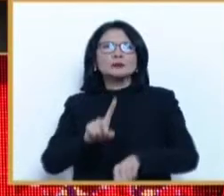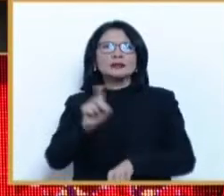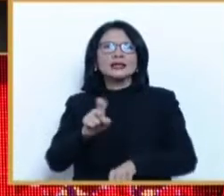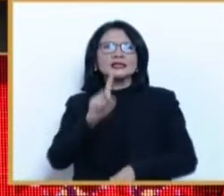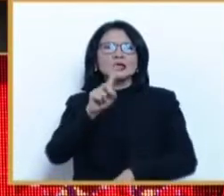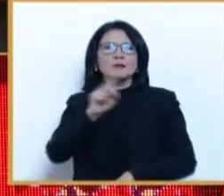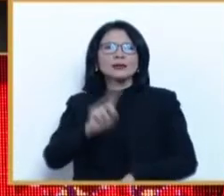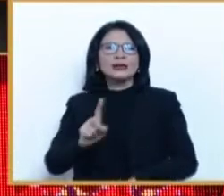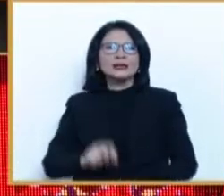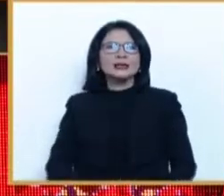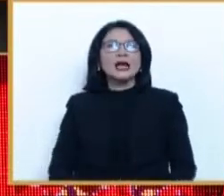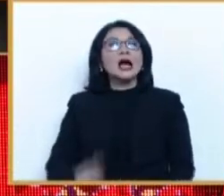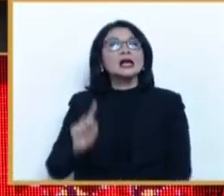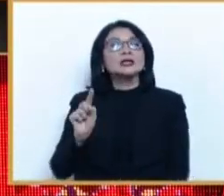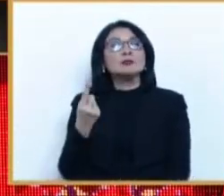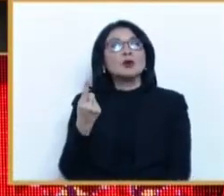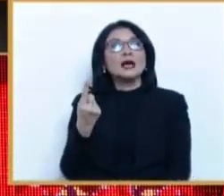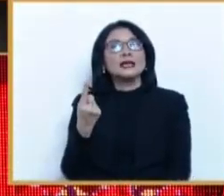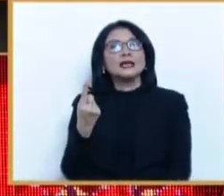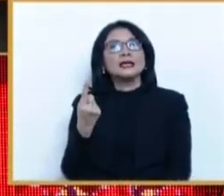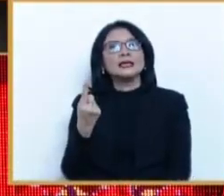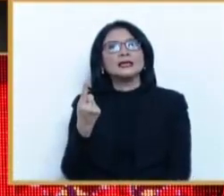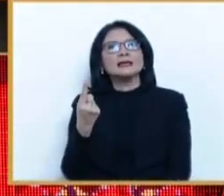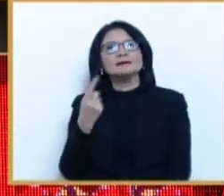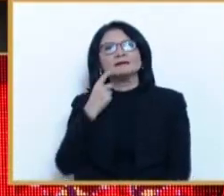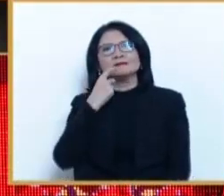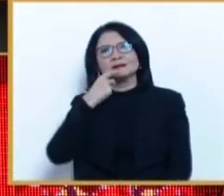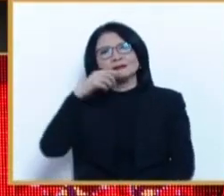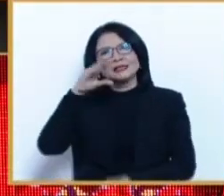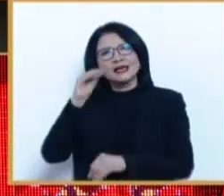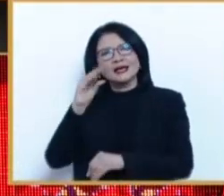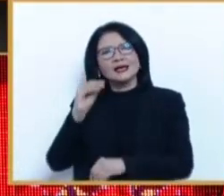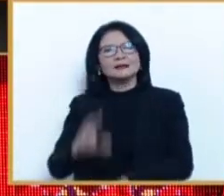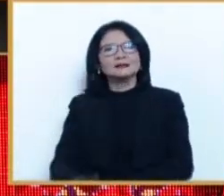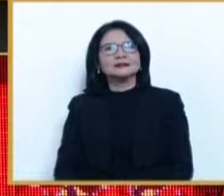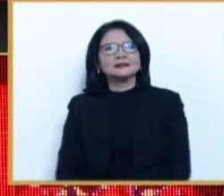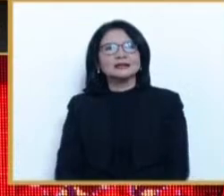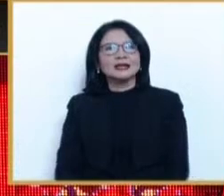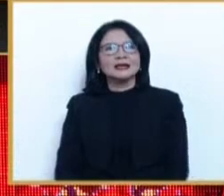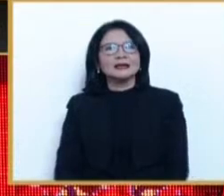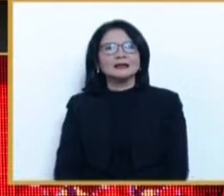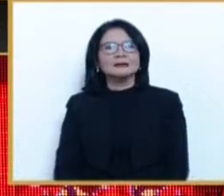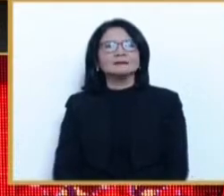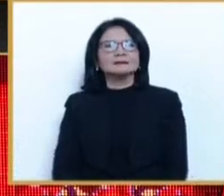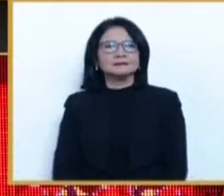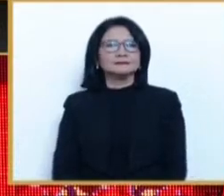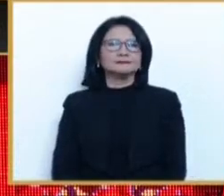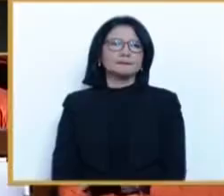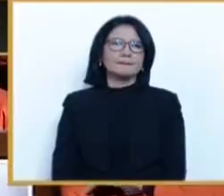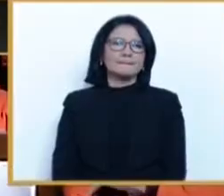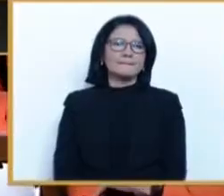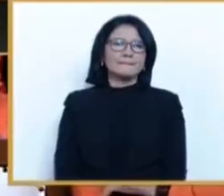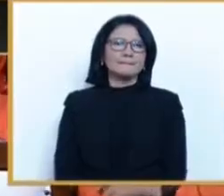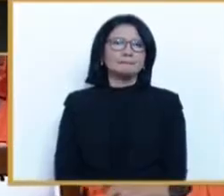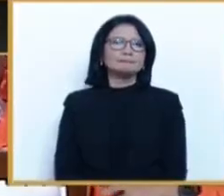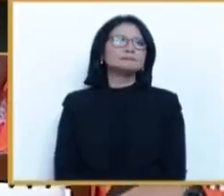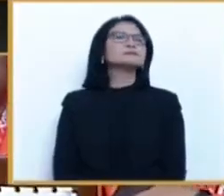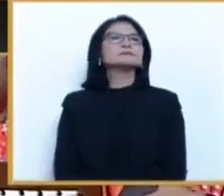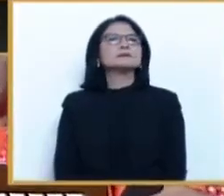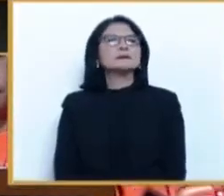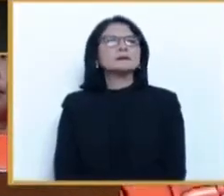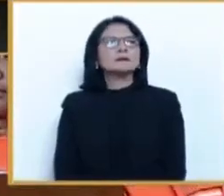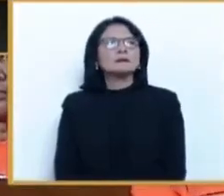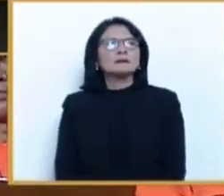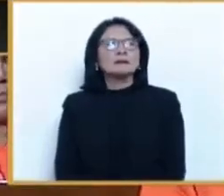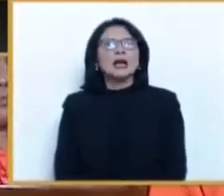it dimulai sejak anda berbicara dan untuk itu kami persilakan Bapak pasangan